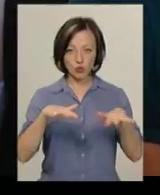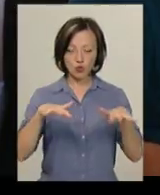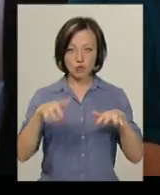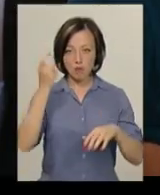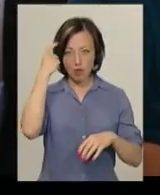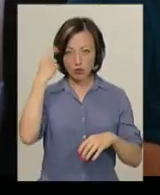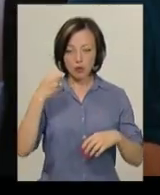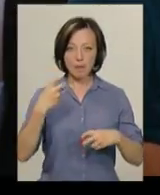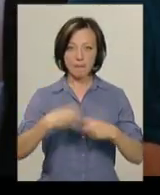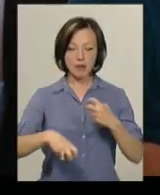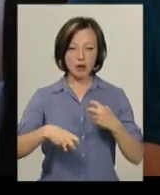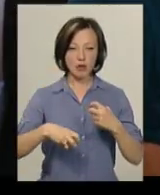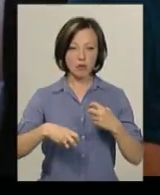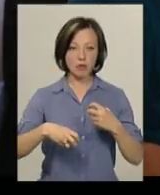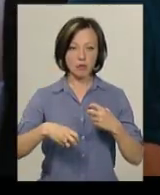переломом